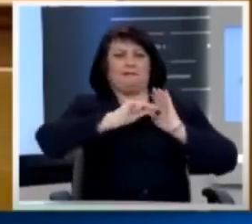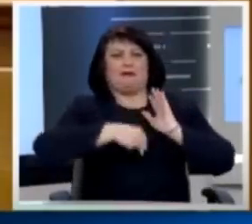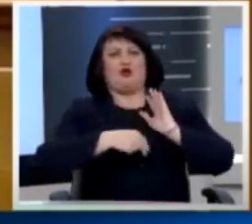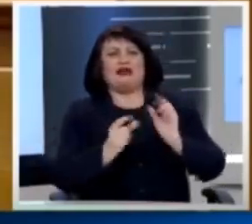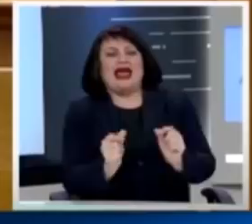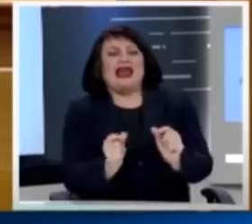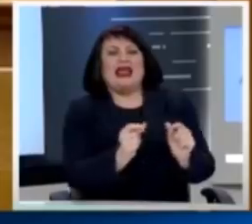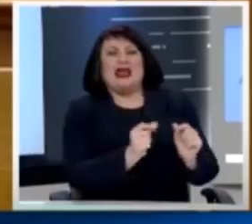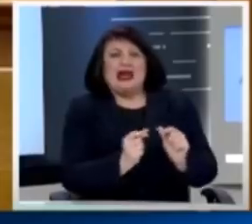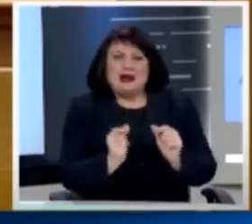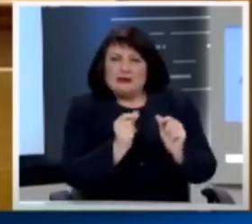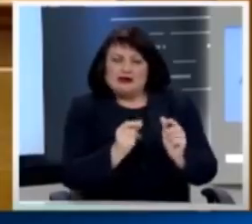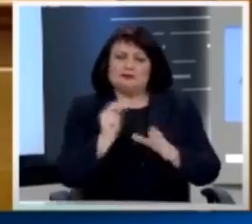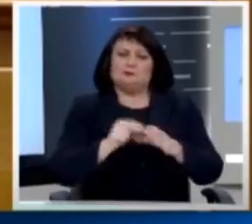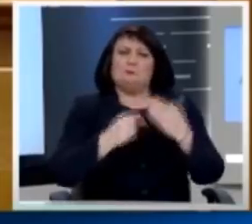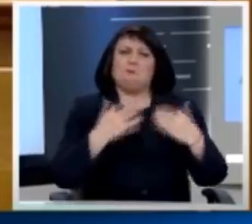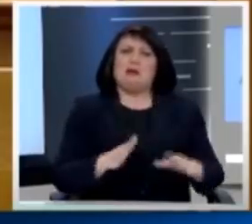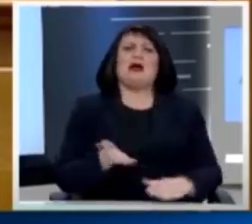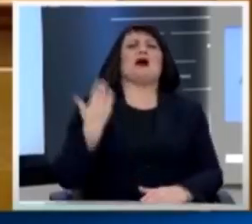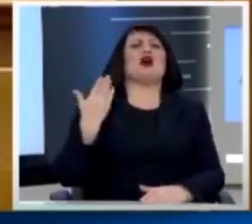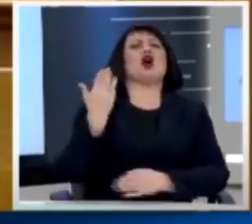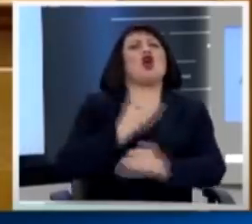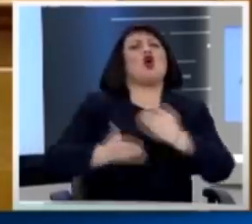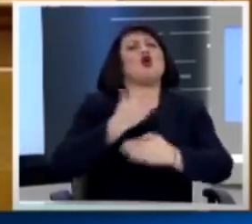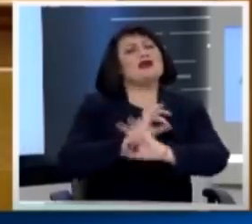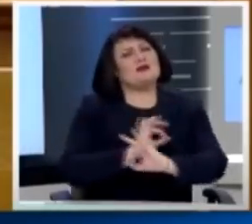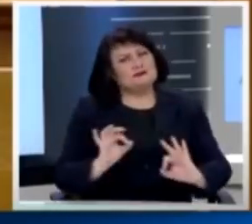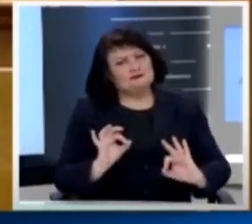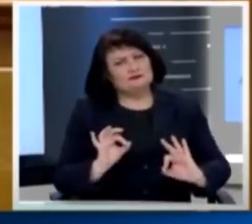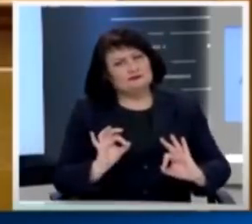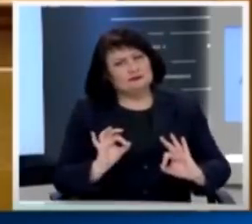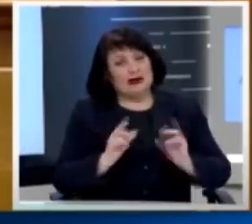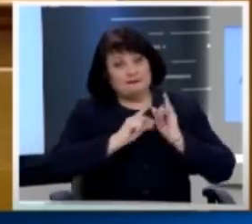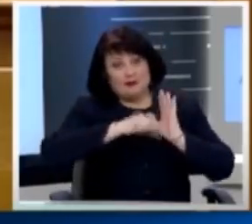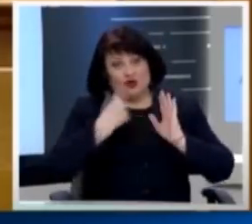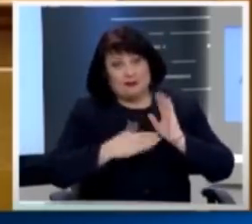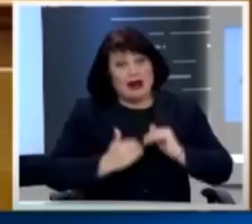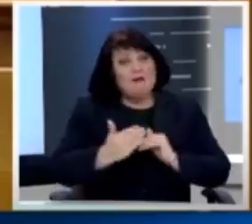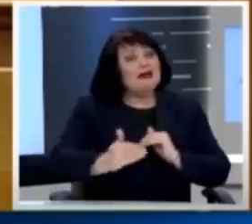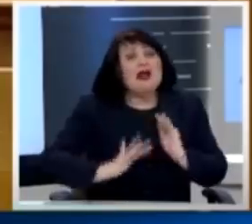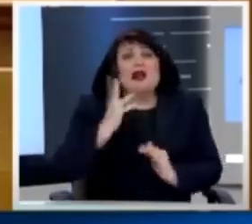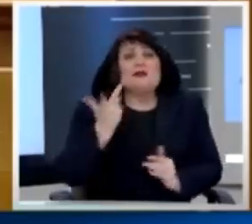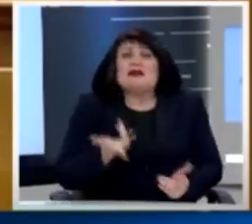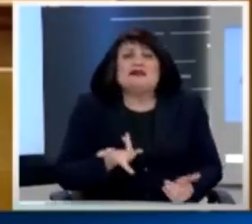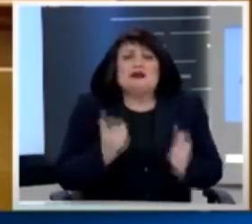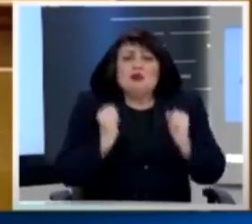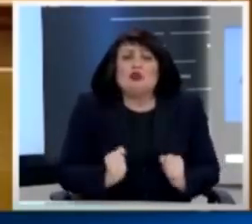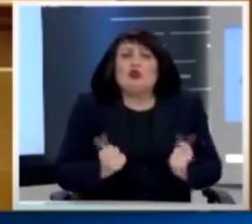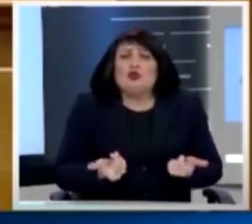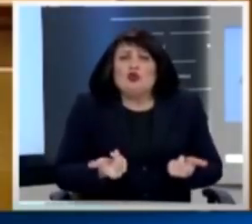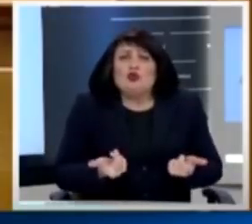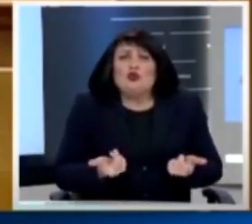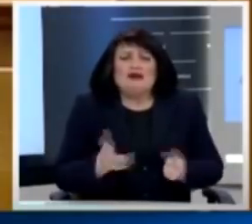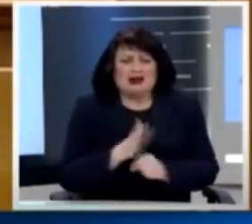μνημονιακών ρυθμίσεων που ψηφίστηκαν όλα τα προηγούμενα χρόνια. Η μεταμνημονιακή σας ανάπτυξη βασίζεται πάνω